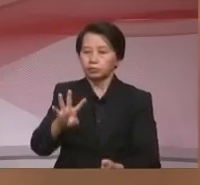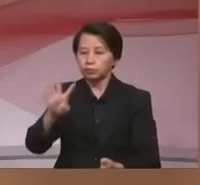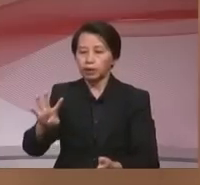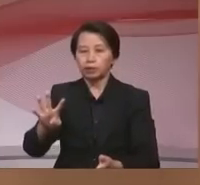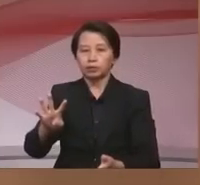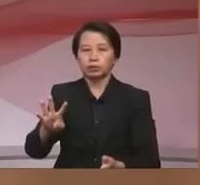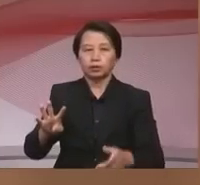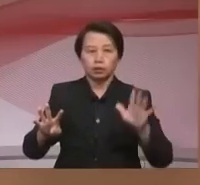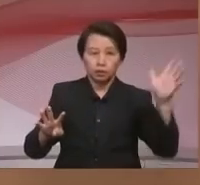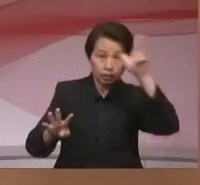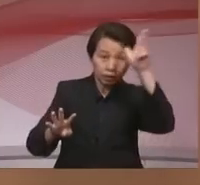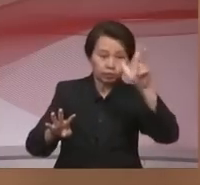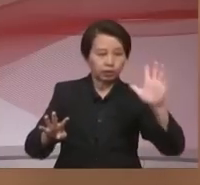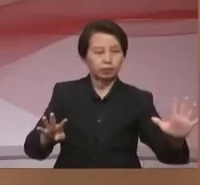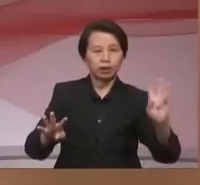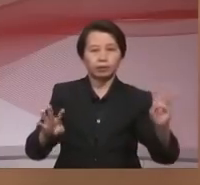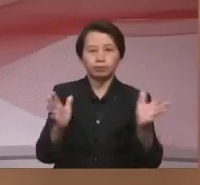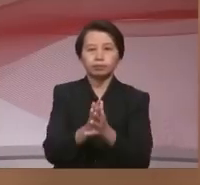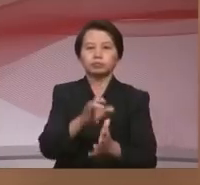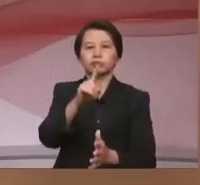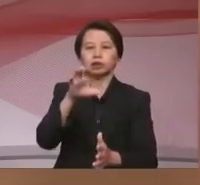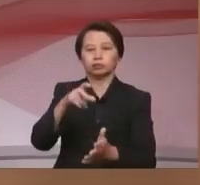warga asing yang perlu membayar sepenuhnya.